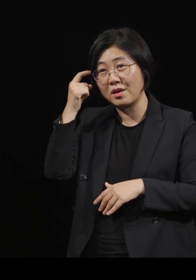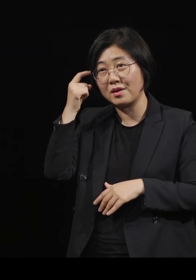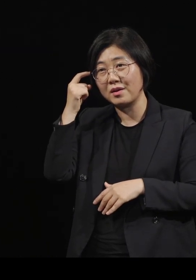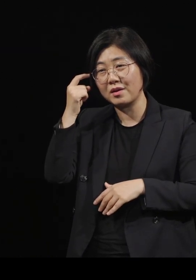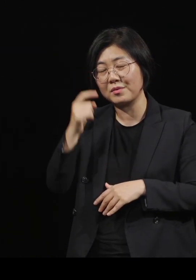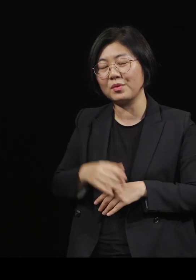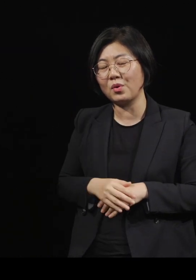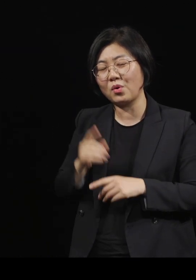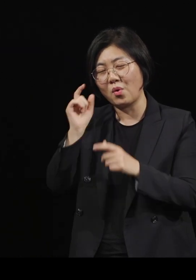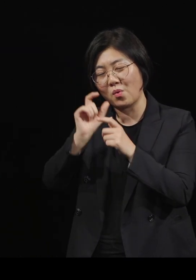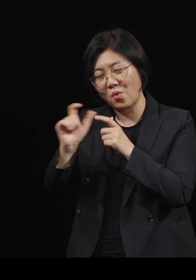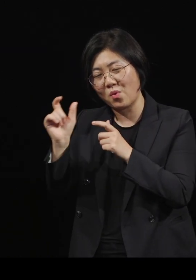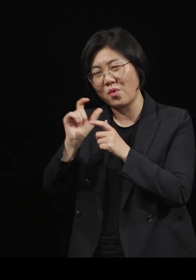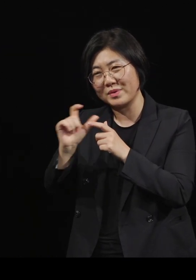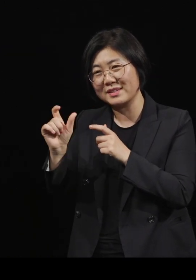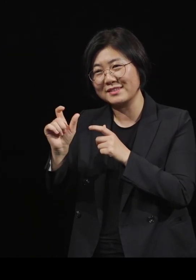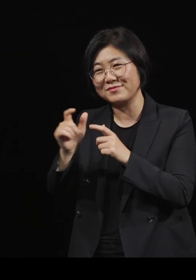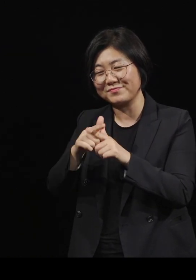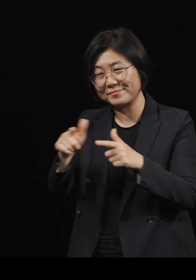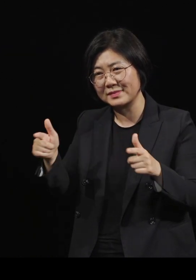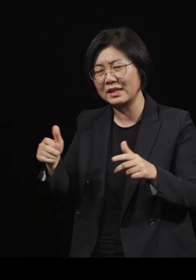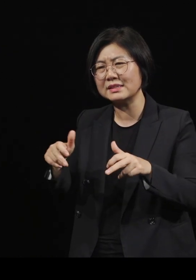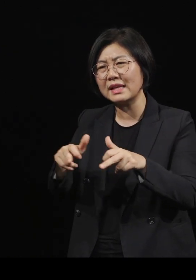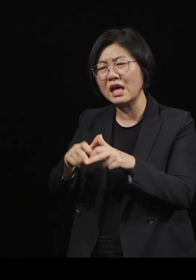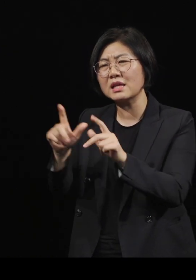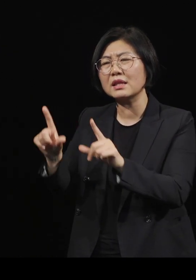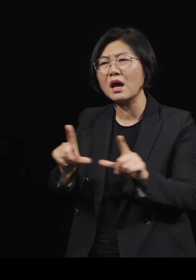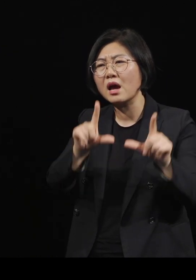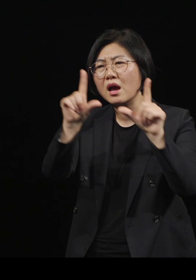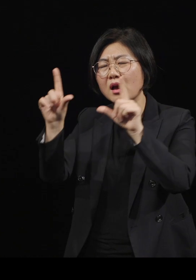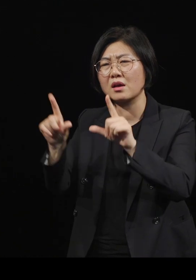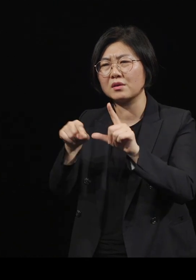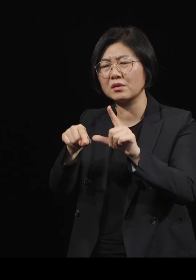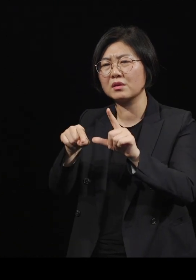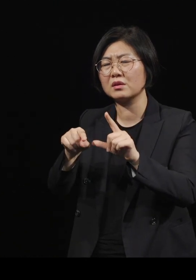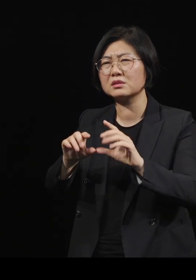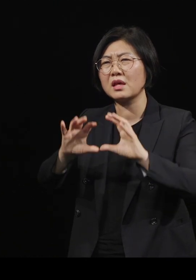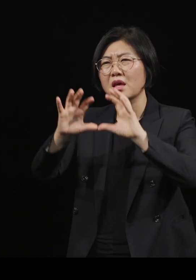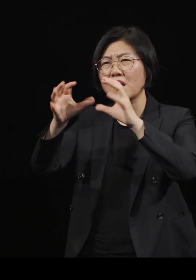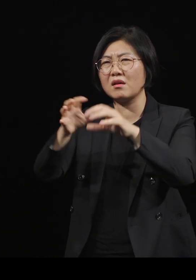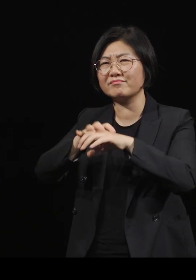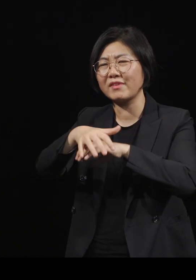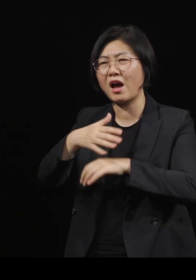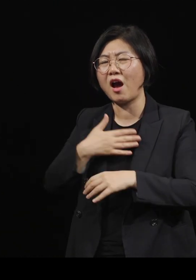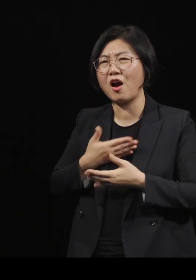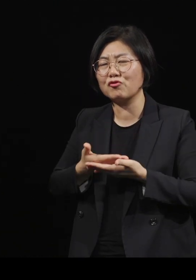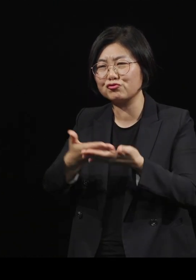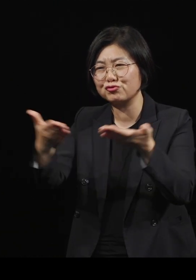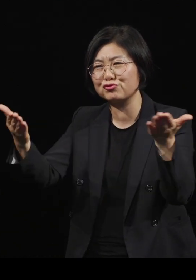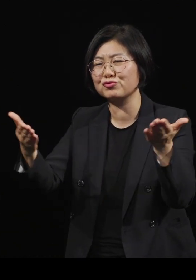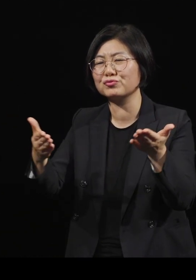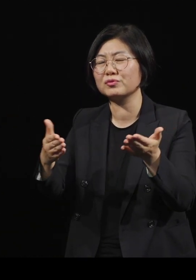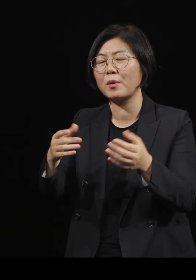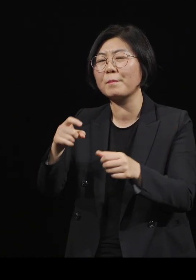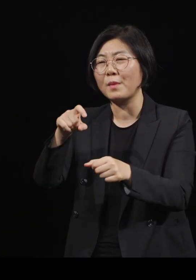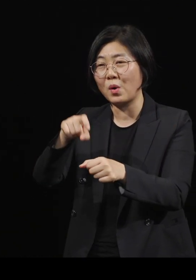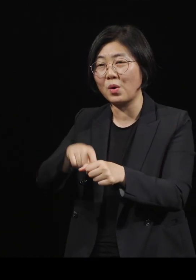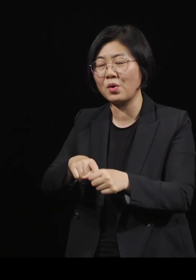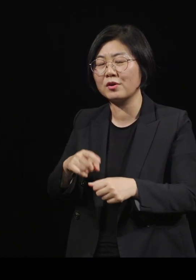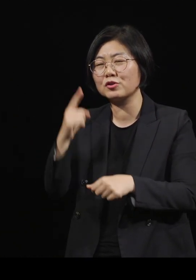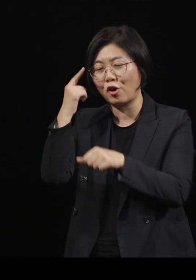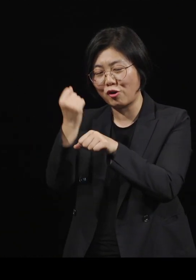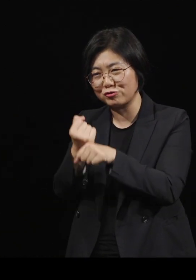생각, 고민들을 담아서 장애인들의 삶을 세상에 알리기 위해서